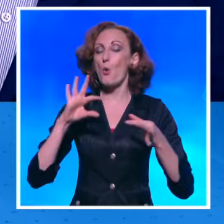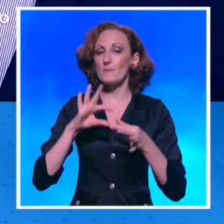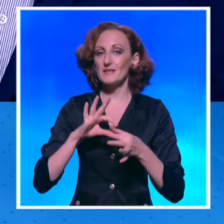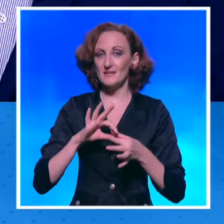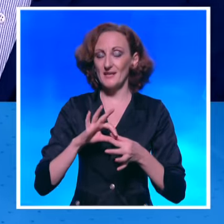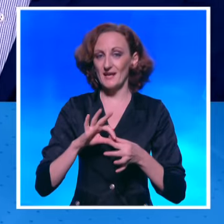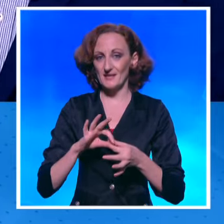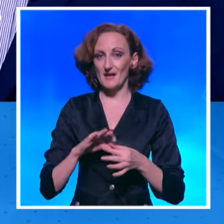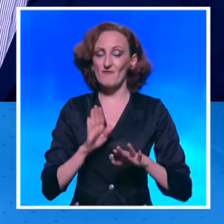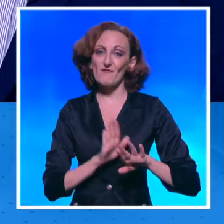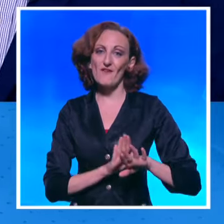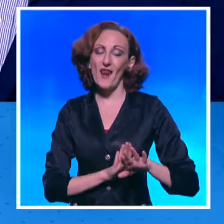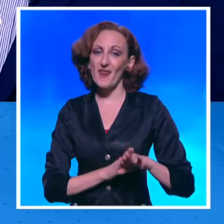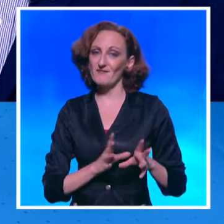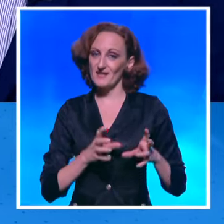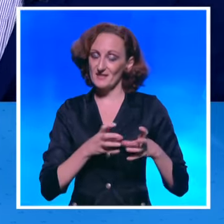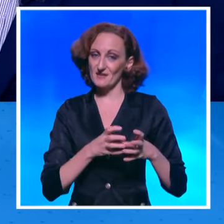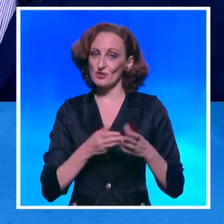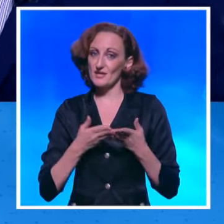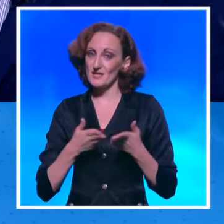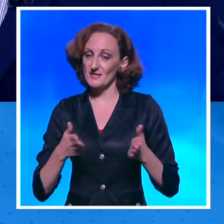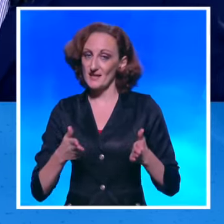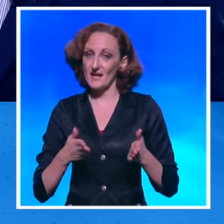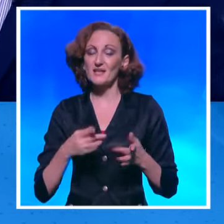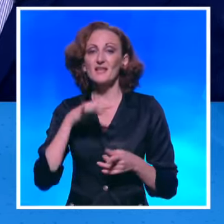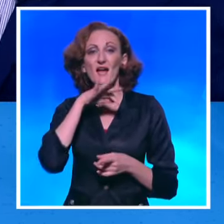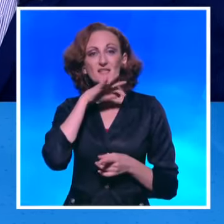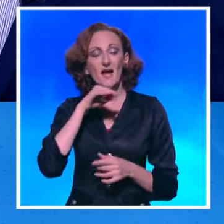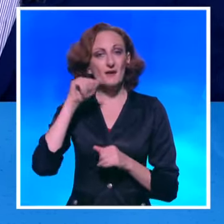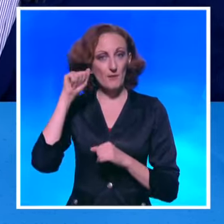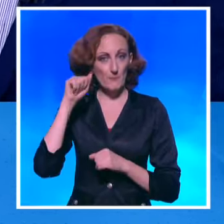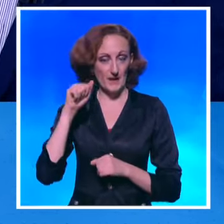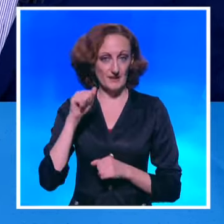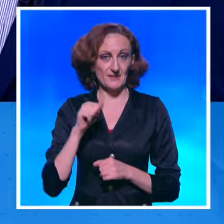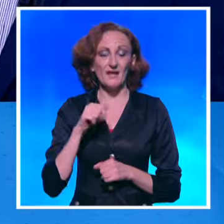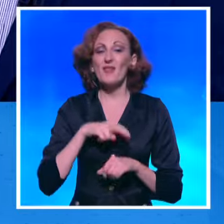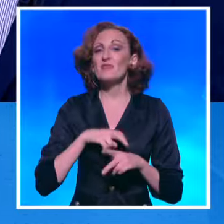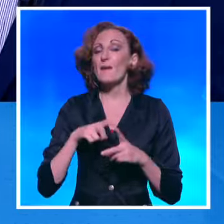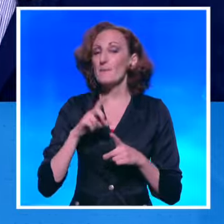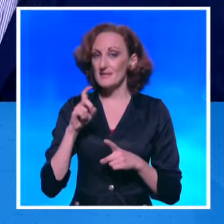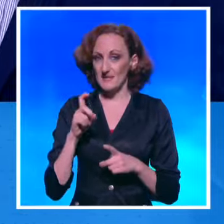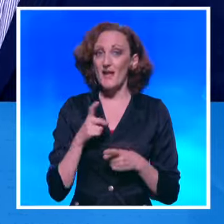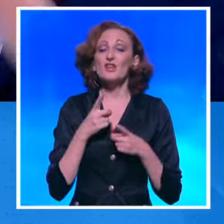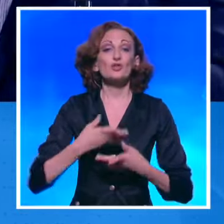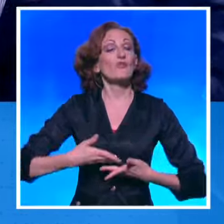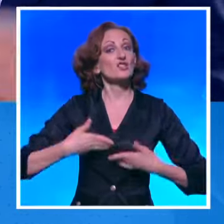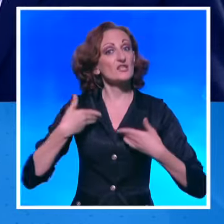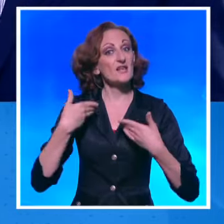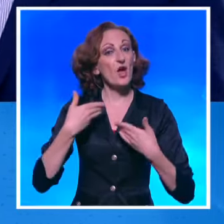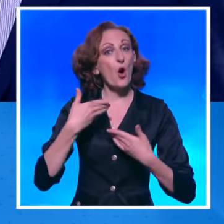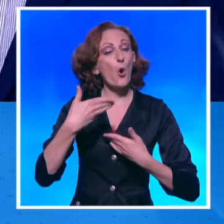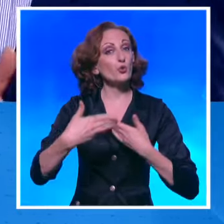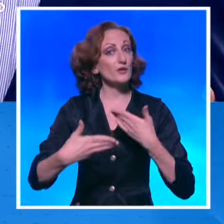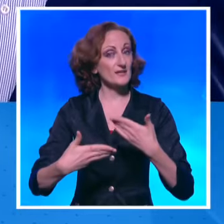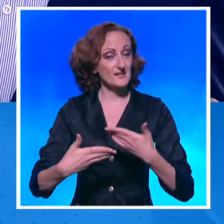левия сектор, имаме пък разцепление на една стара традиционна партия и това неминуемо ще се отрази. Така ще имаме, със сигурност